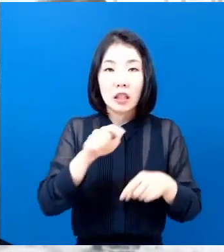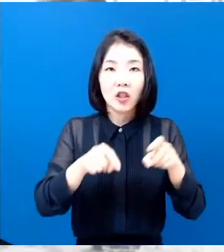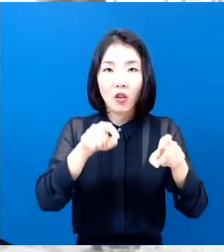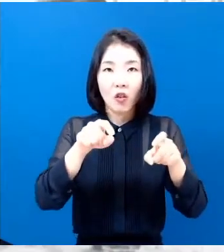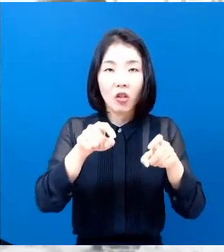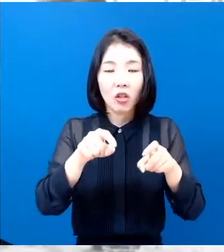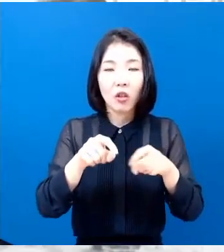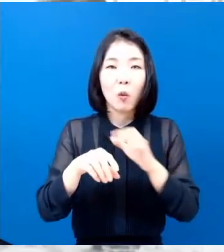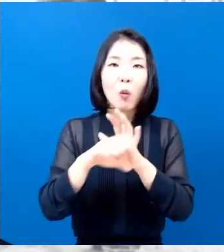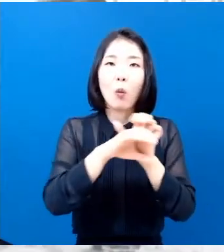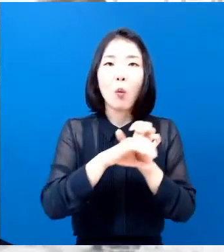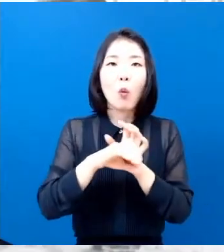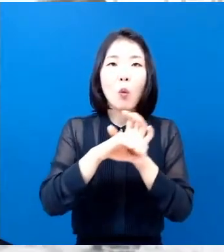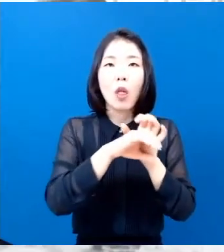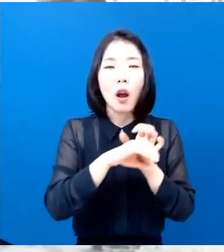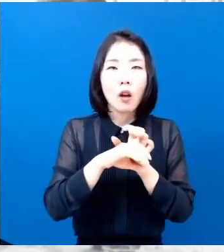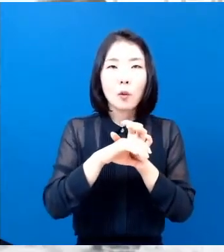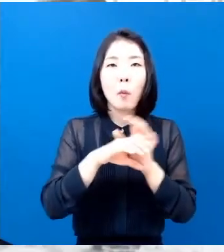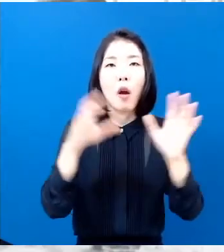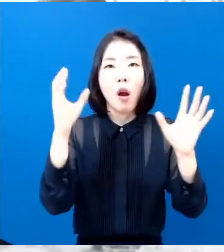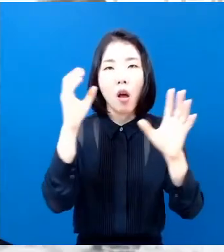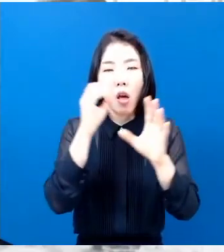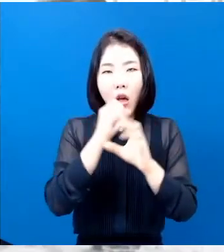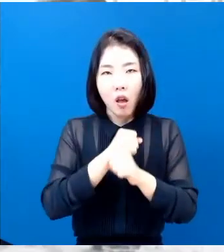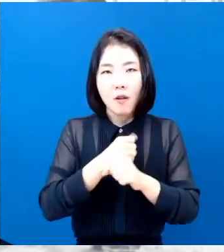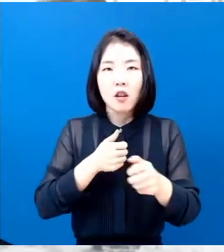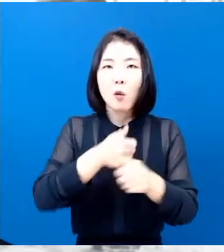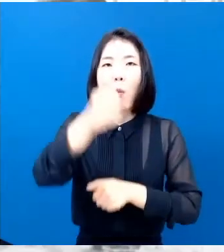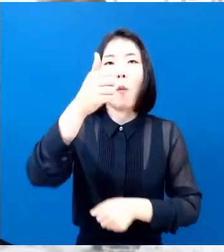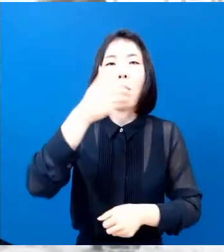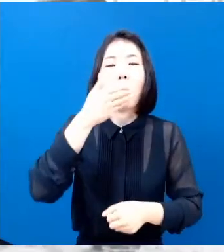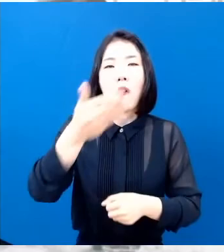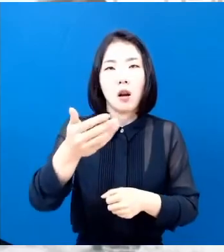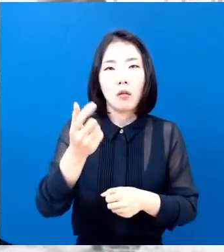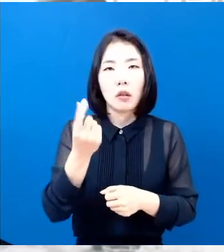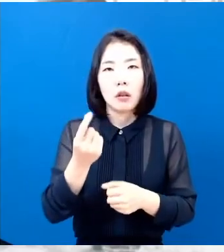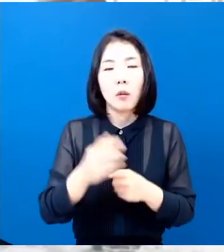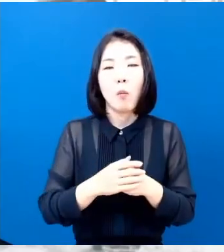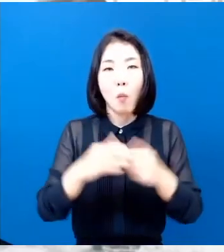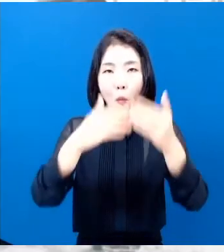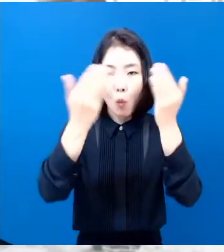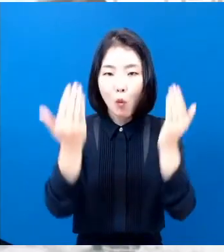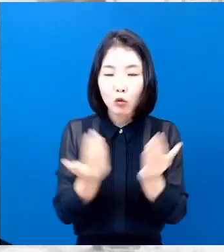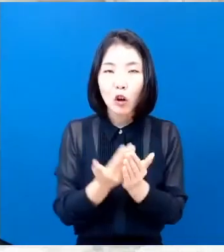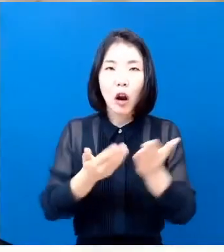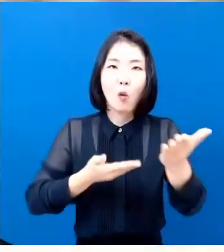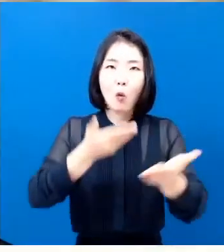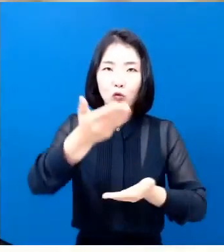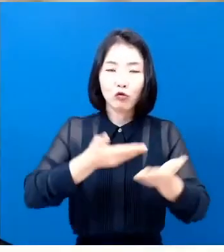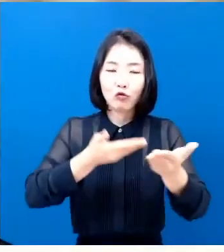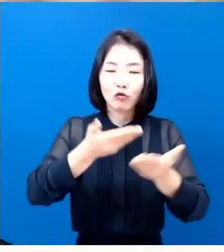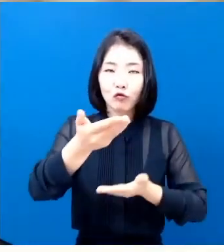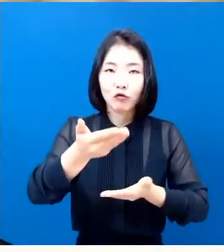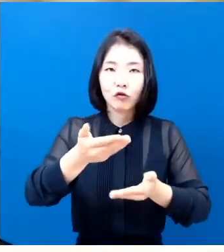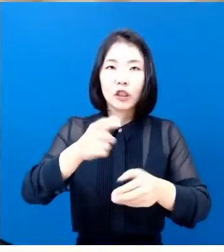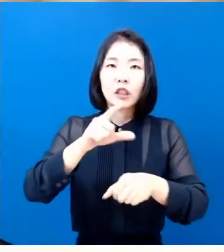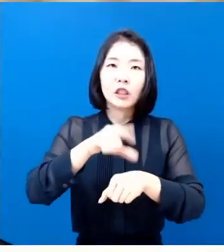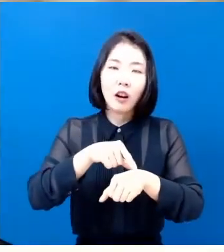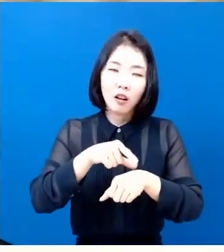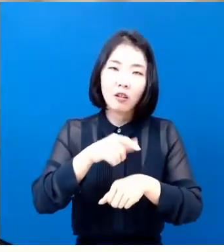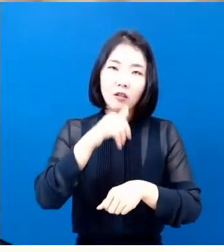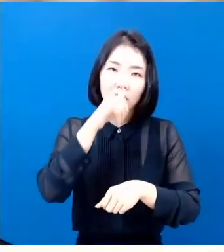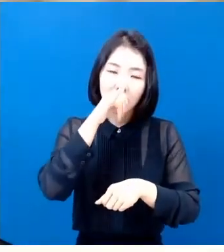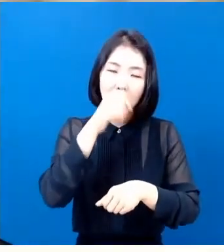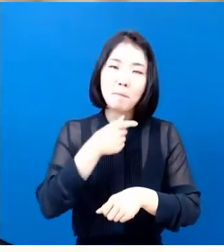19 상황 또한 특보 캐 나갈 수 있을 거라 생각합니다 모두 같이 공유하는 시간이 같이 있었으면